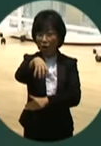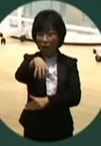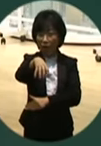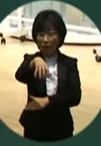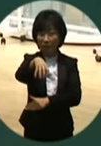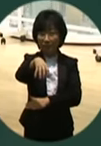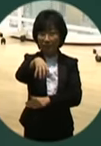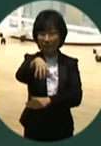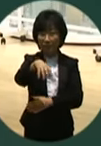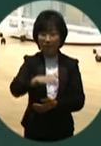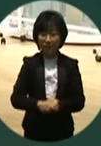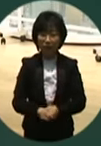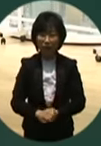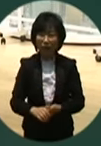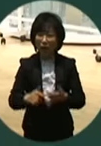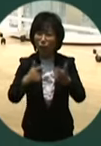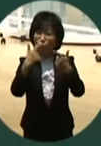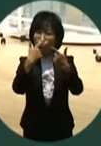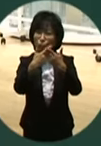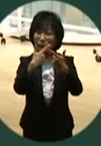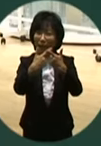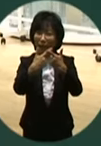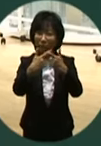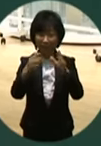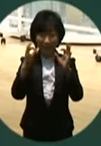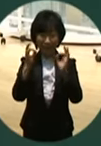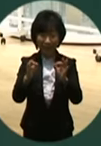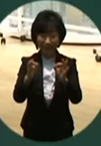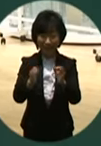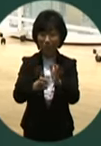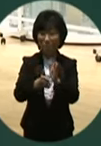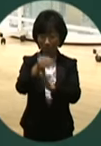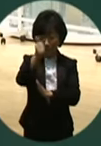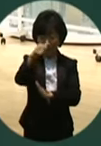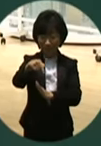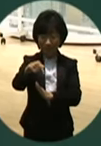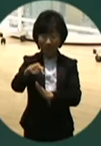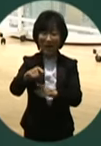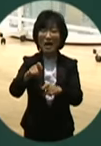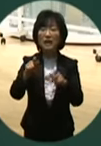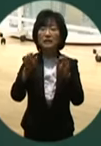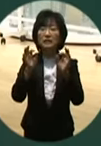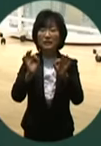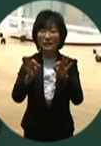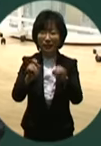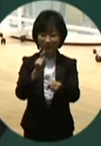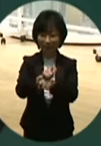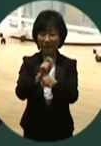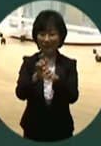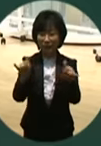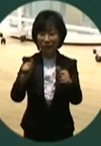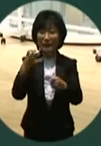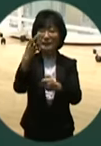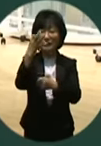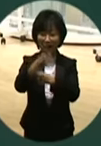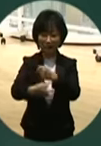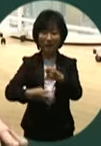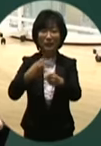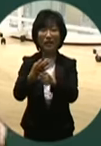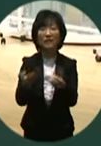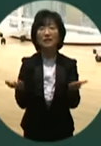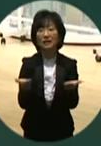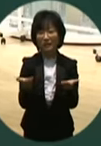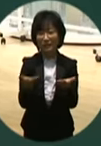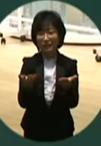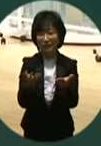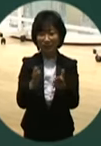there. 부산은행 본점이 그 안에 있는데 14년 동안 근무했대요. So the main bank is right there, and she worked there for 14 years. 그게